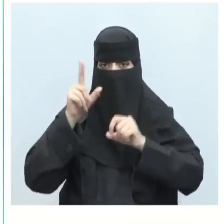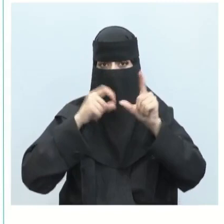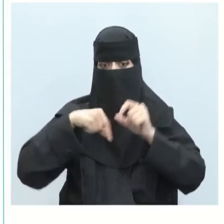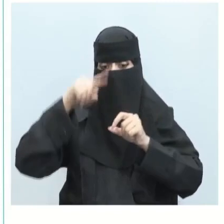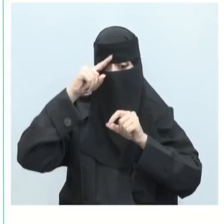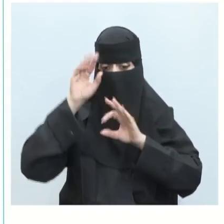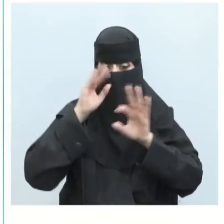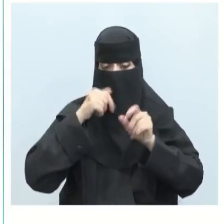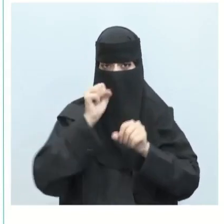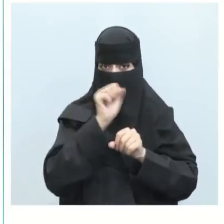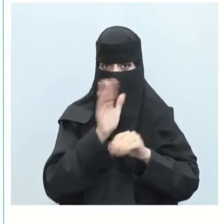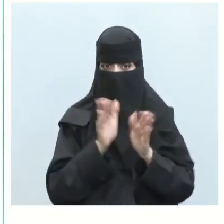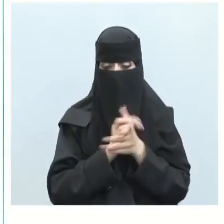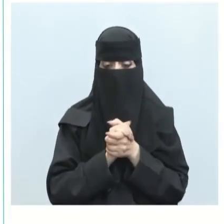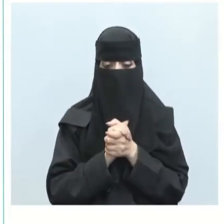الافتراضيه